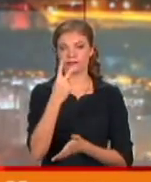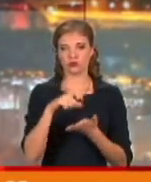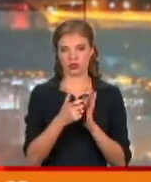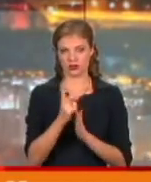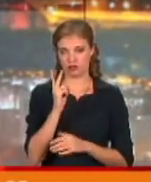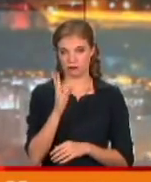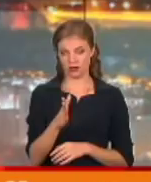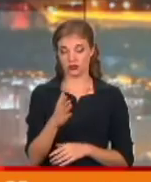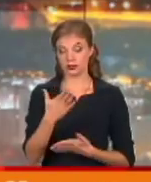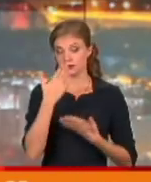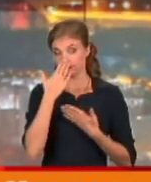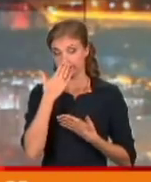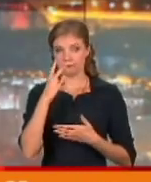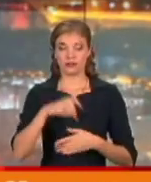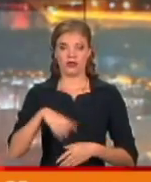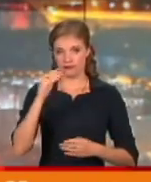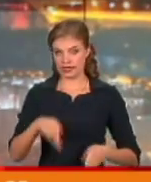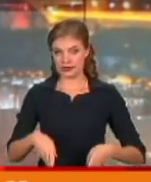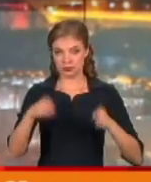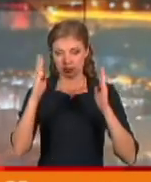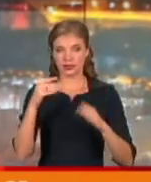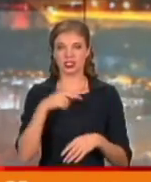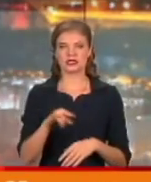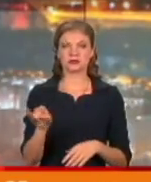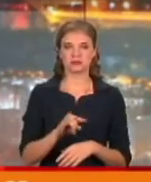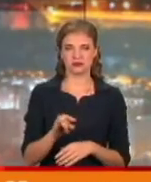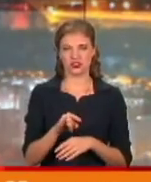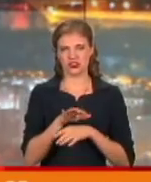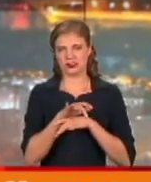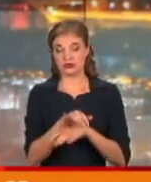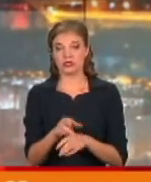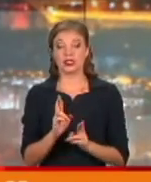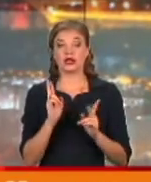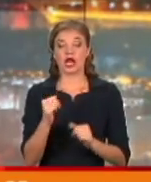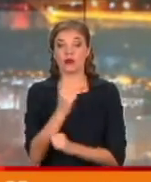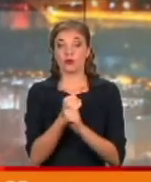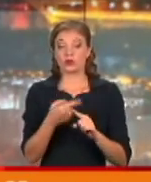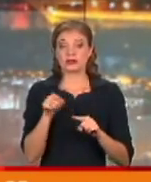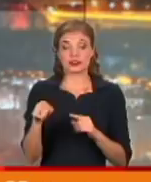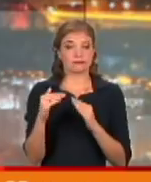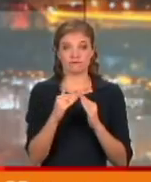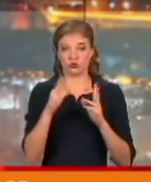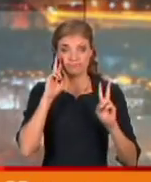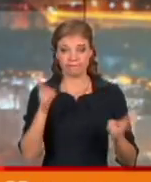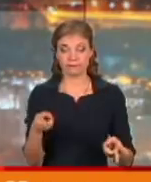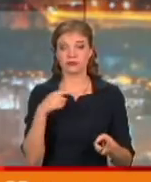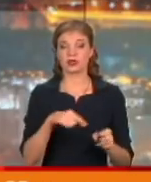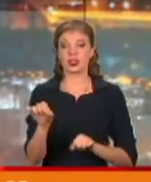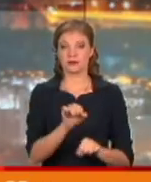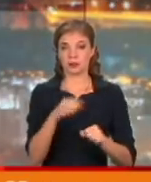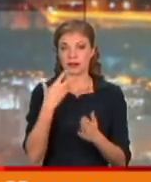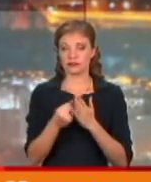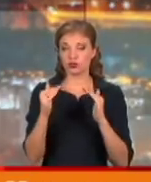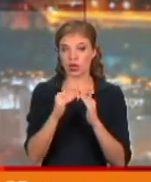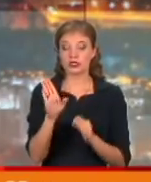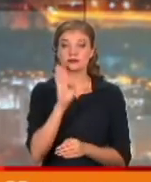двокімнатну оселю. Тхне на весь під'їзд. Сновигають миші й таргани. Як боротись із цим, сусіди не знають. Прибирати в своїй